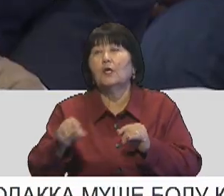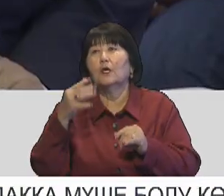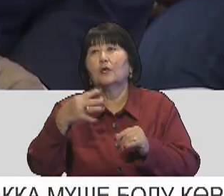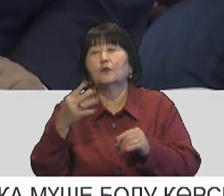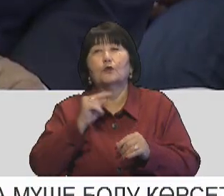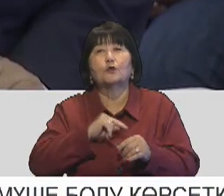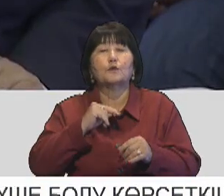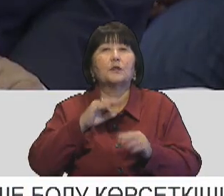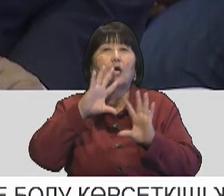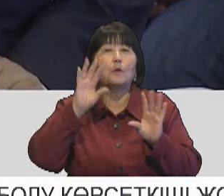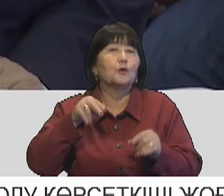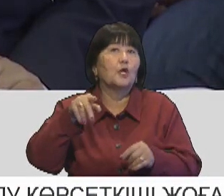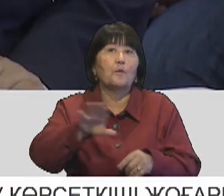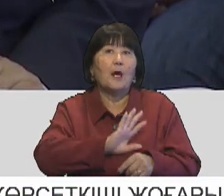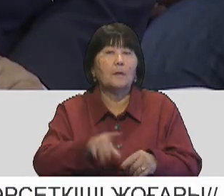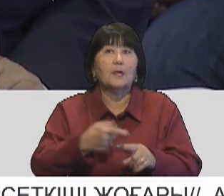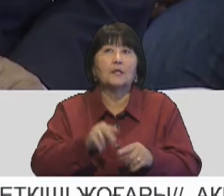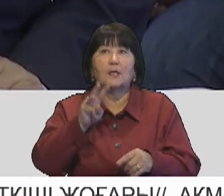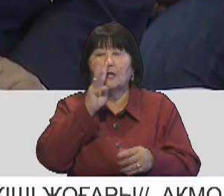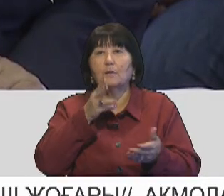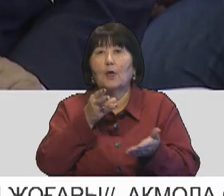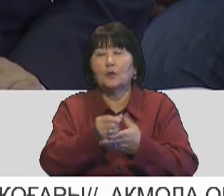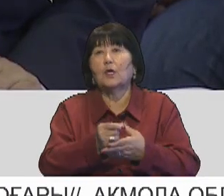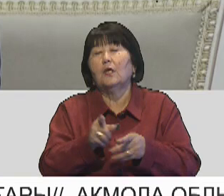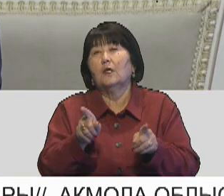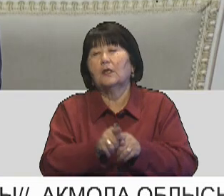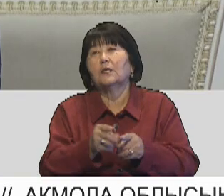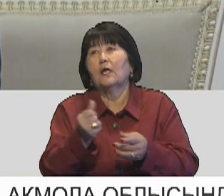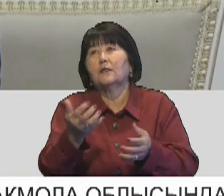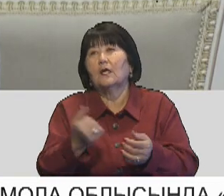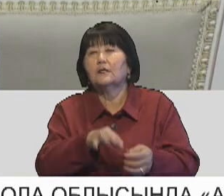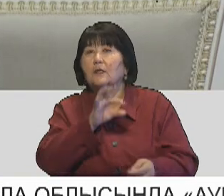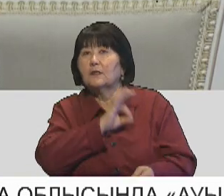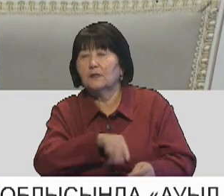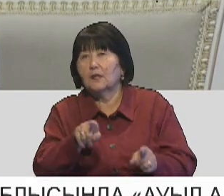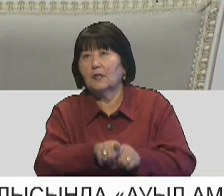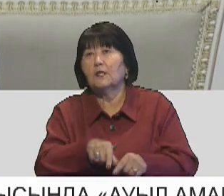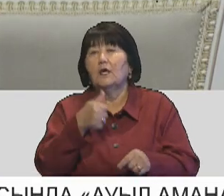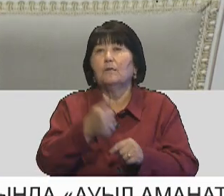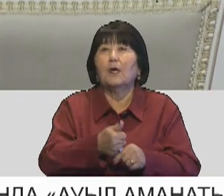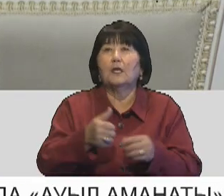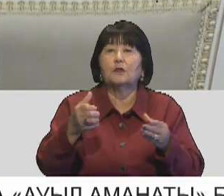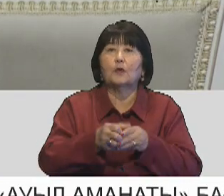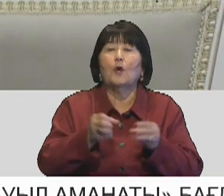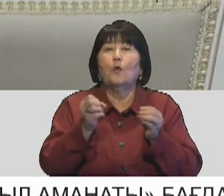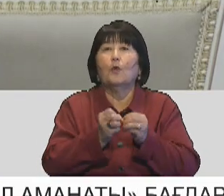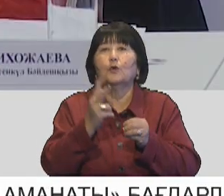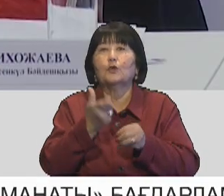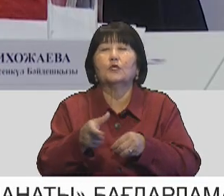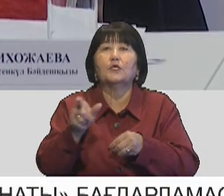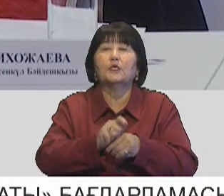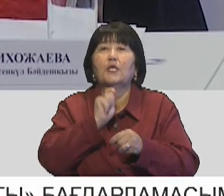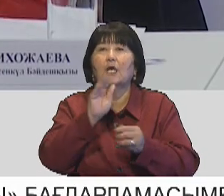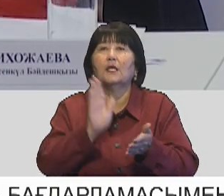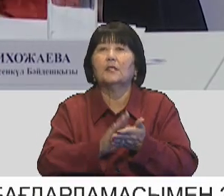жұмысқа мүлден бармайтыны анықталған. Еңбекақы төлеуде де бал ұстаған бармағын жалайдыға салып, басшылық құрамға 13 есе артық сыйақы